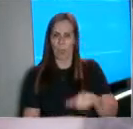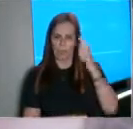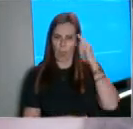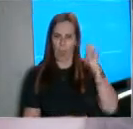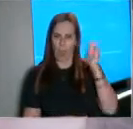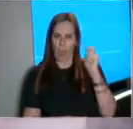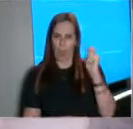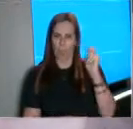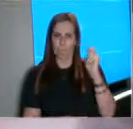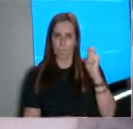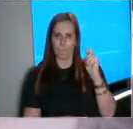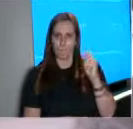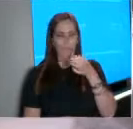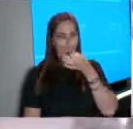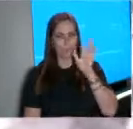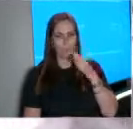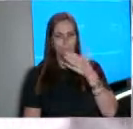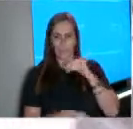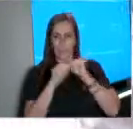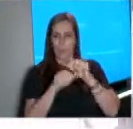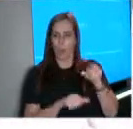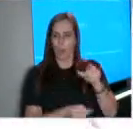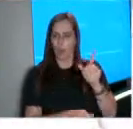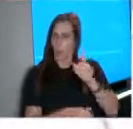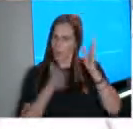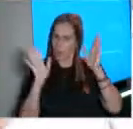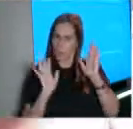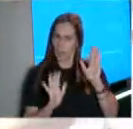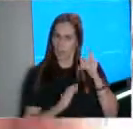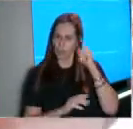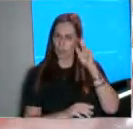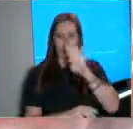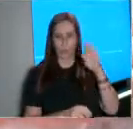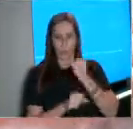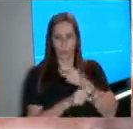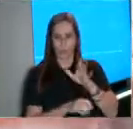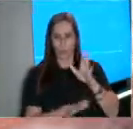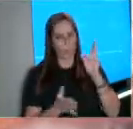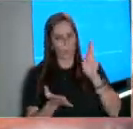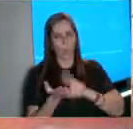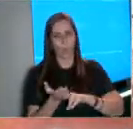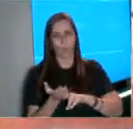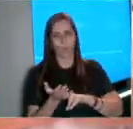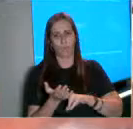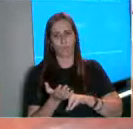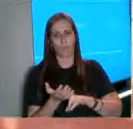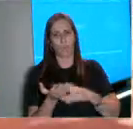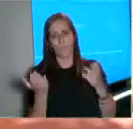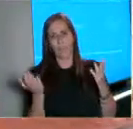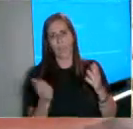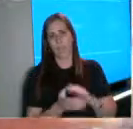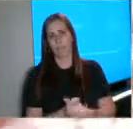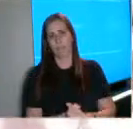חכם, שכדאי מאוד שישראל תסמוך עליו, לא יותר מדי. אני חושב שביבי עושה את זה בצורה מאוד נכונה.